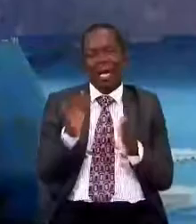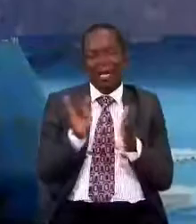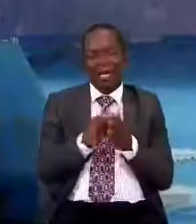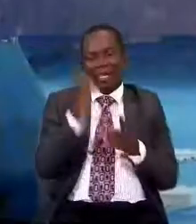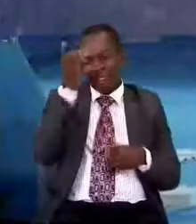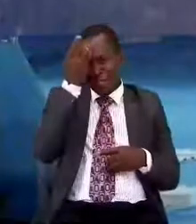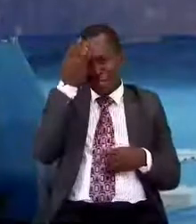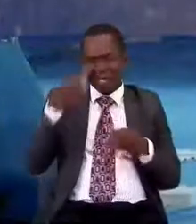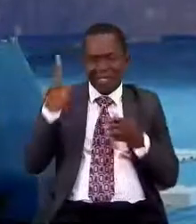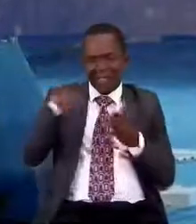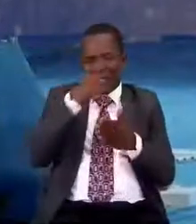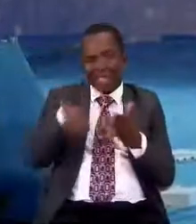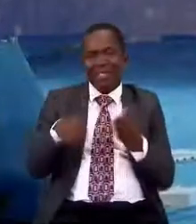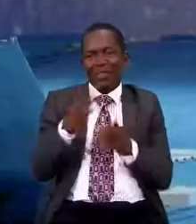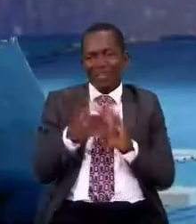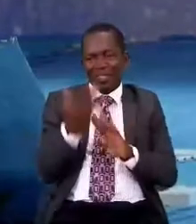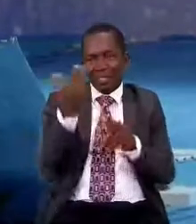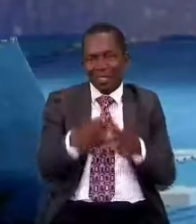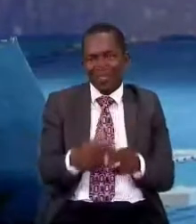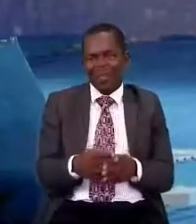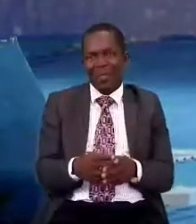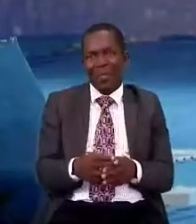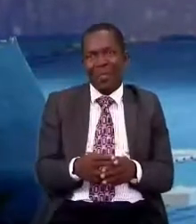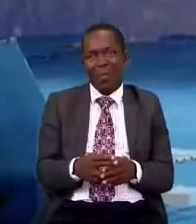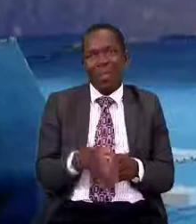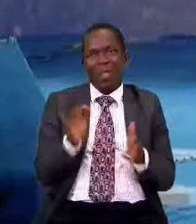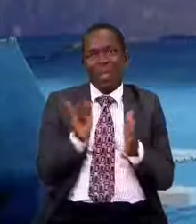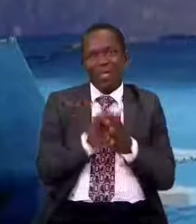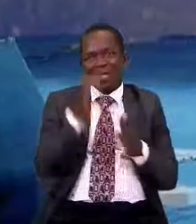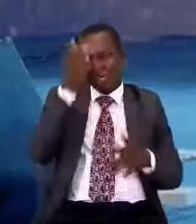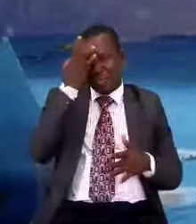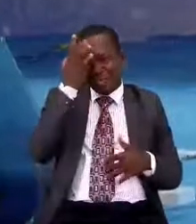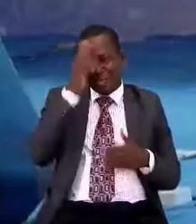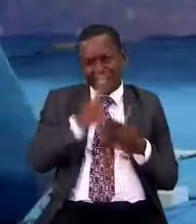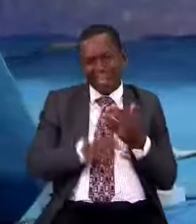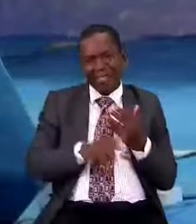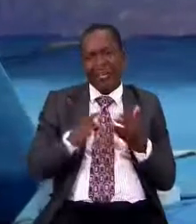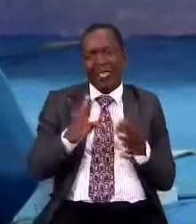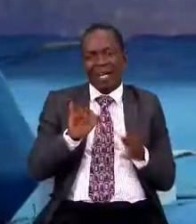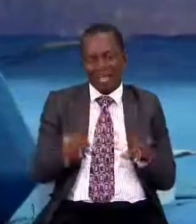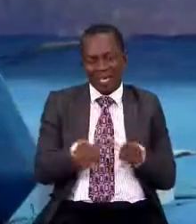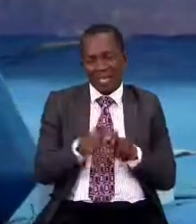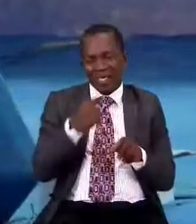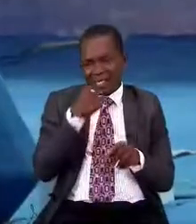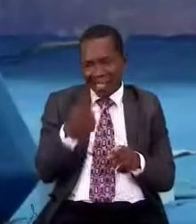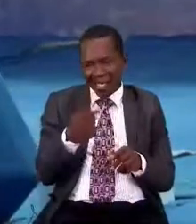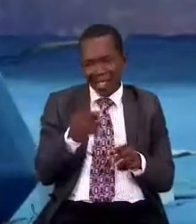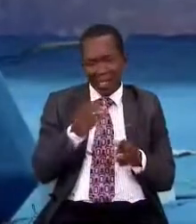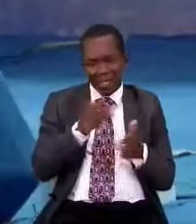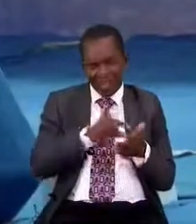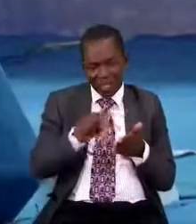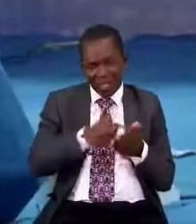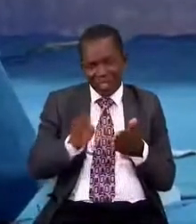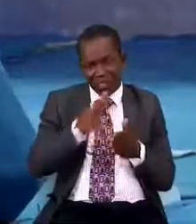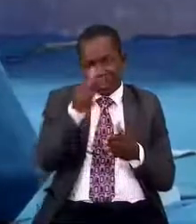dis, examinez-vous. Le miracle est là déjà. Donc, Pierre a